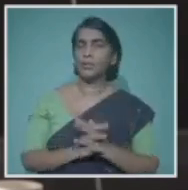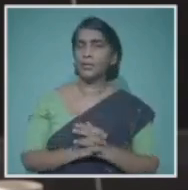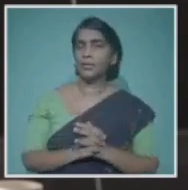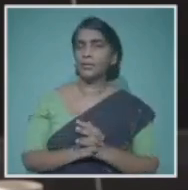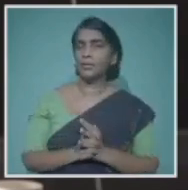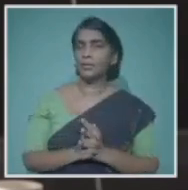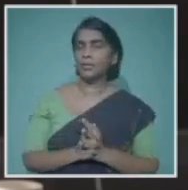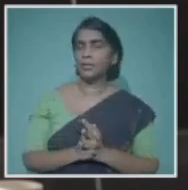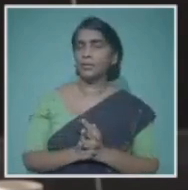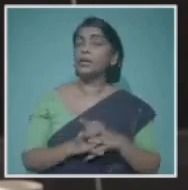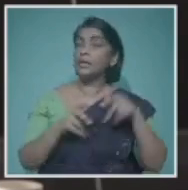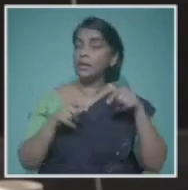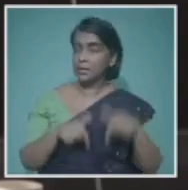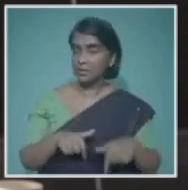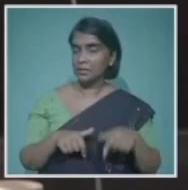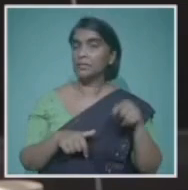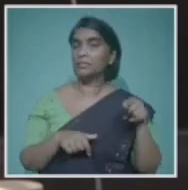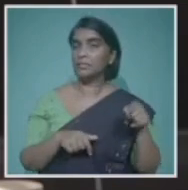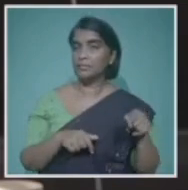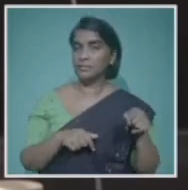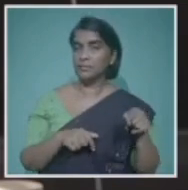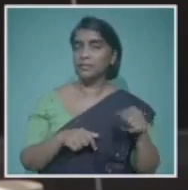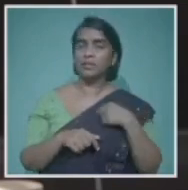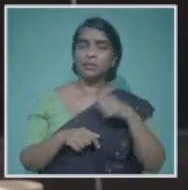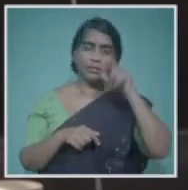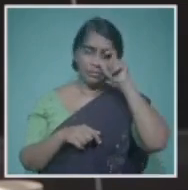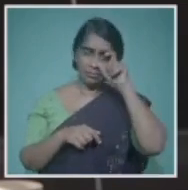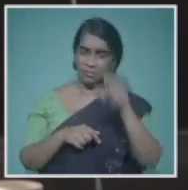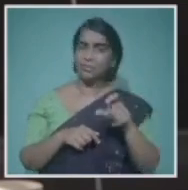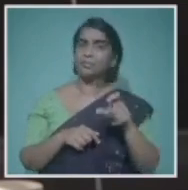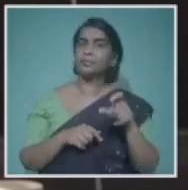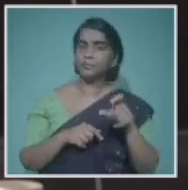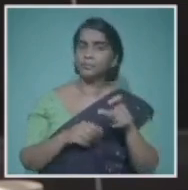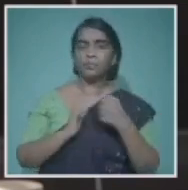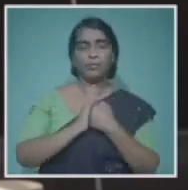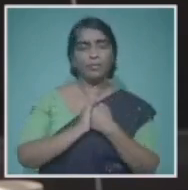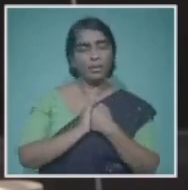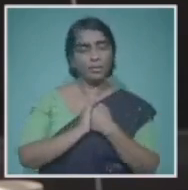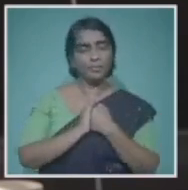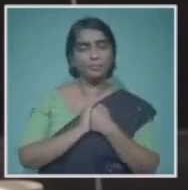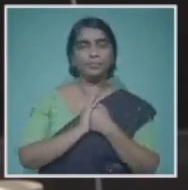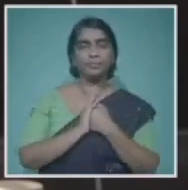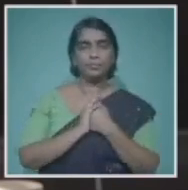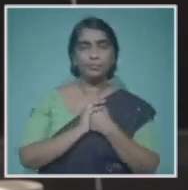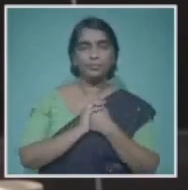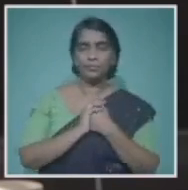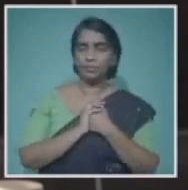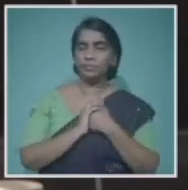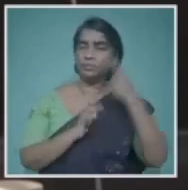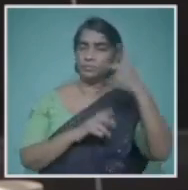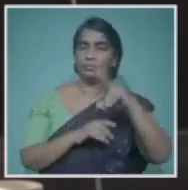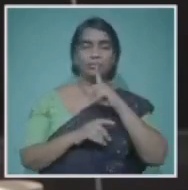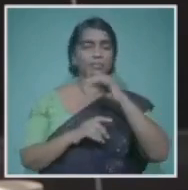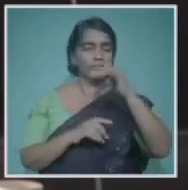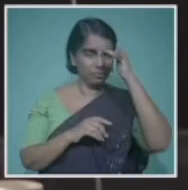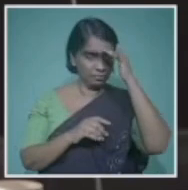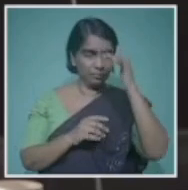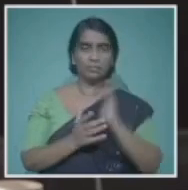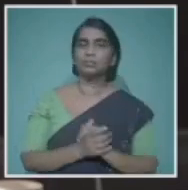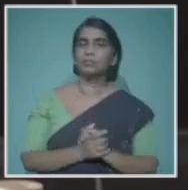දැන් මෙතන බලන්න ගරු නියෝජ්‍ය